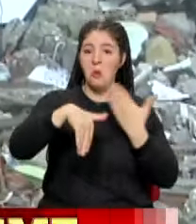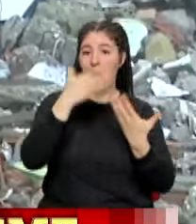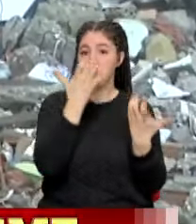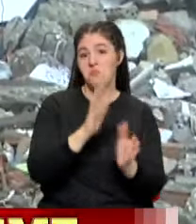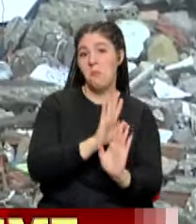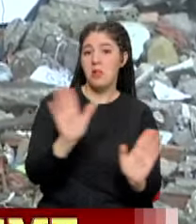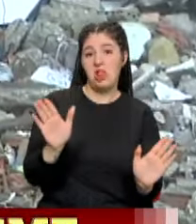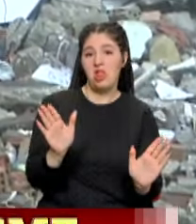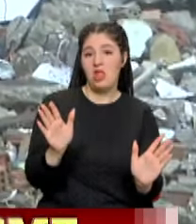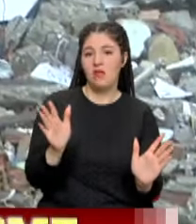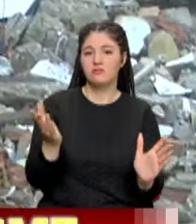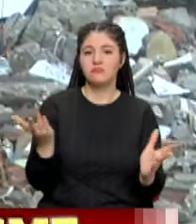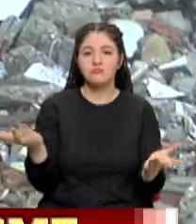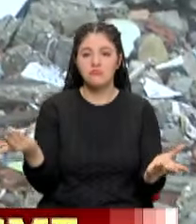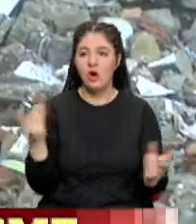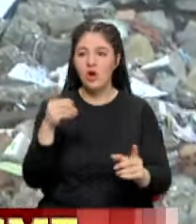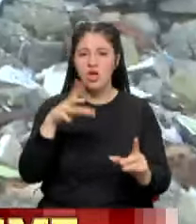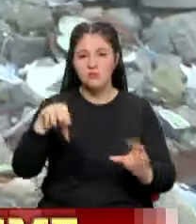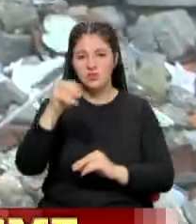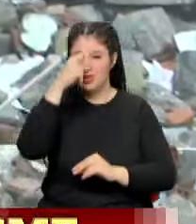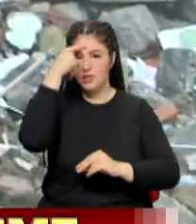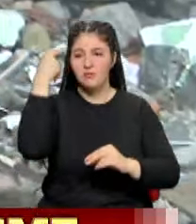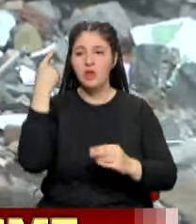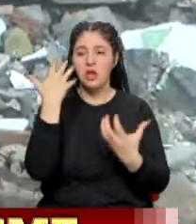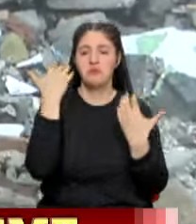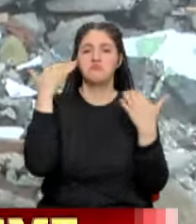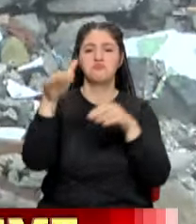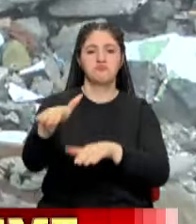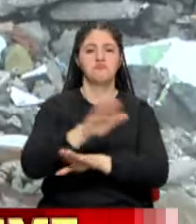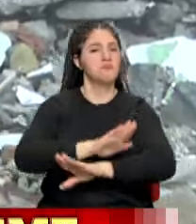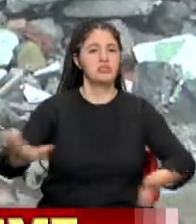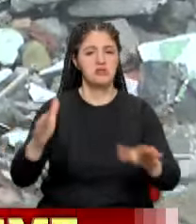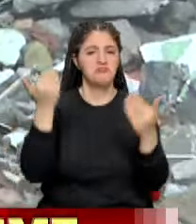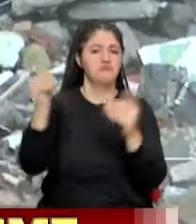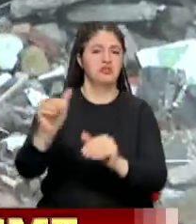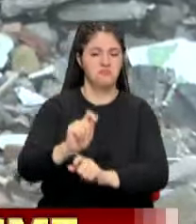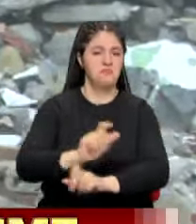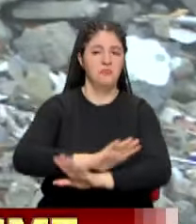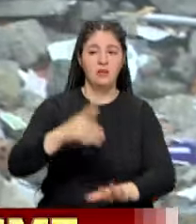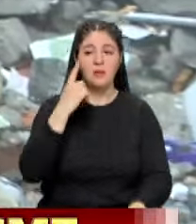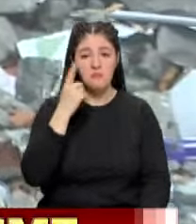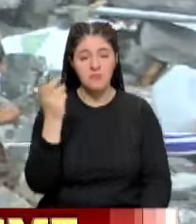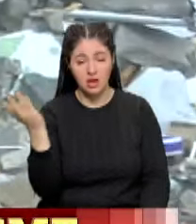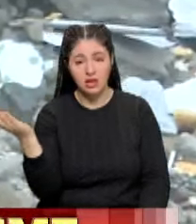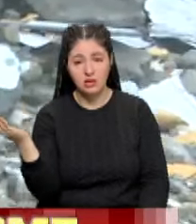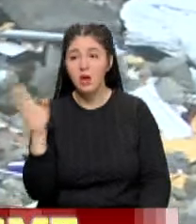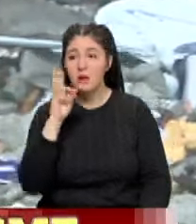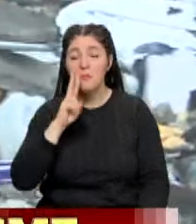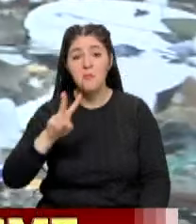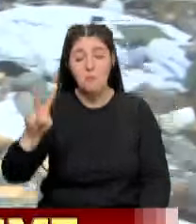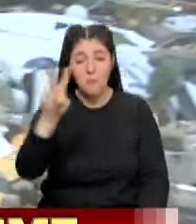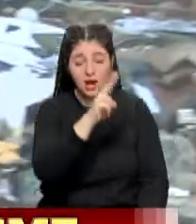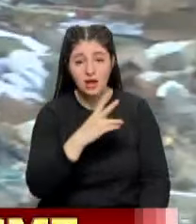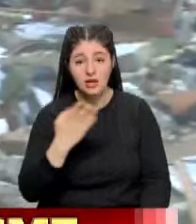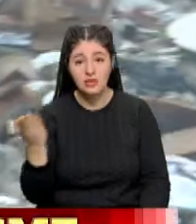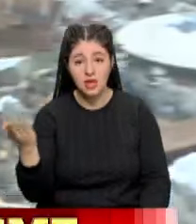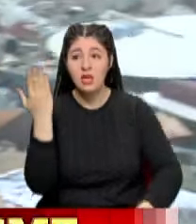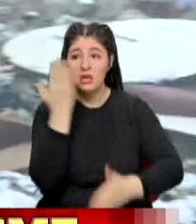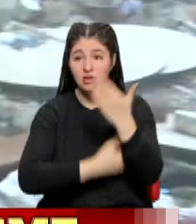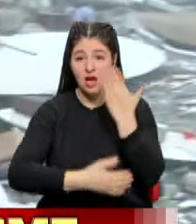sarıldı. Oraya bütün imkanlarla ulaşıldı cümleleri kuruluyor. Bakın şöyle bir etrafınıza.